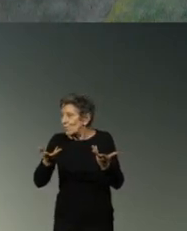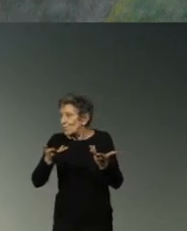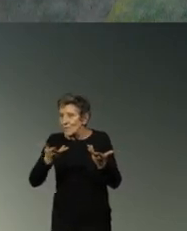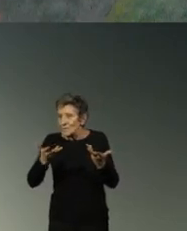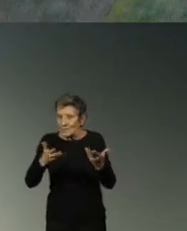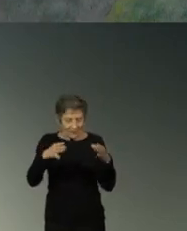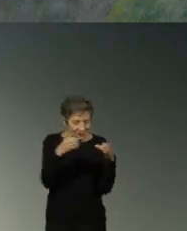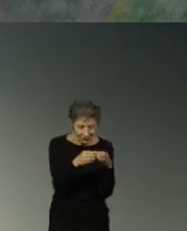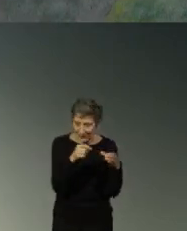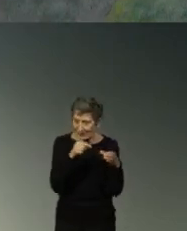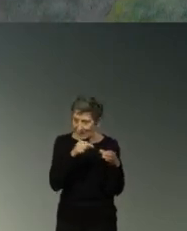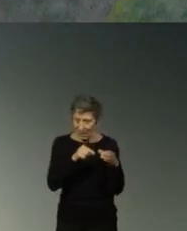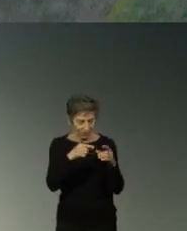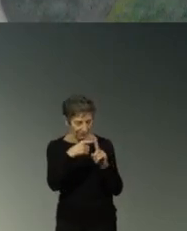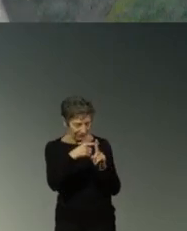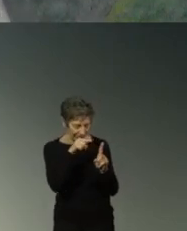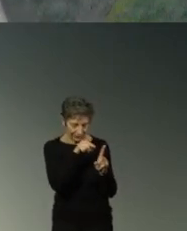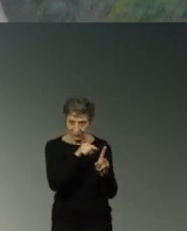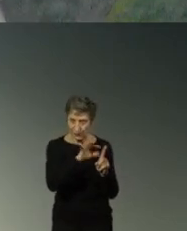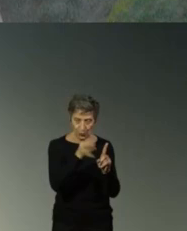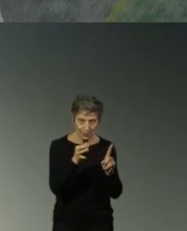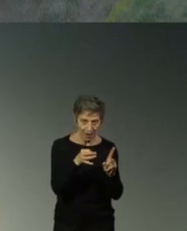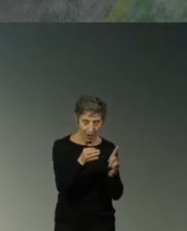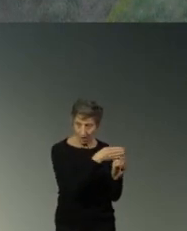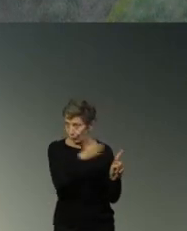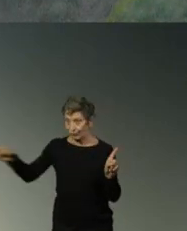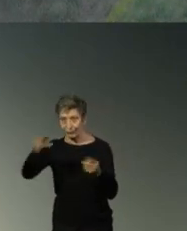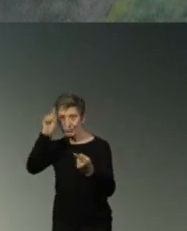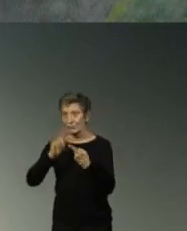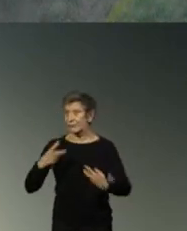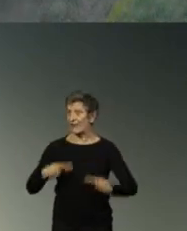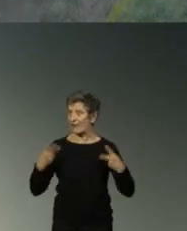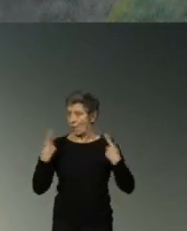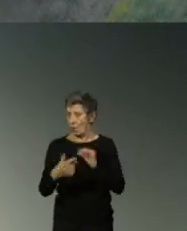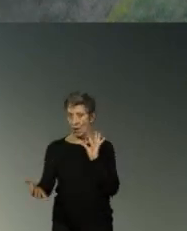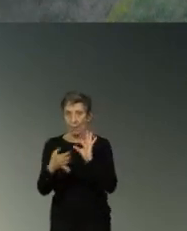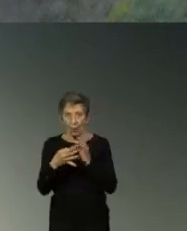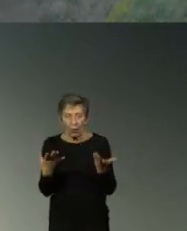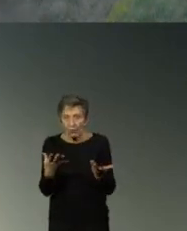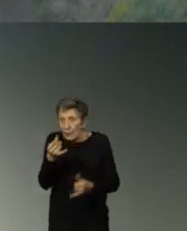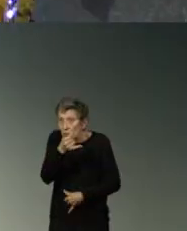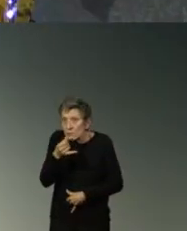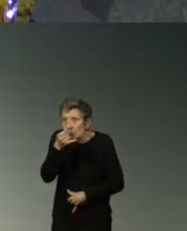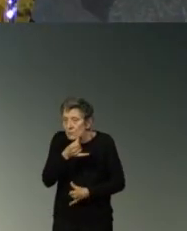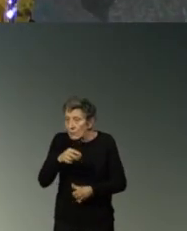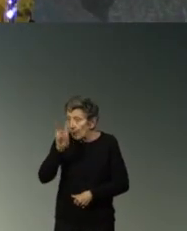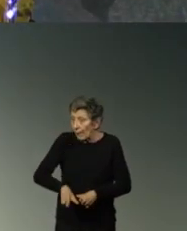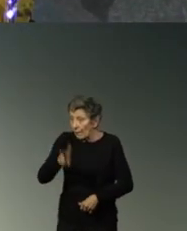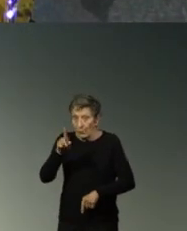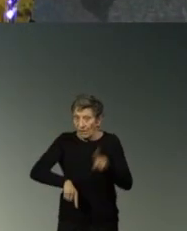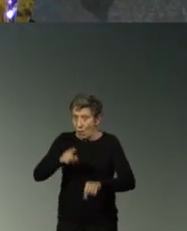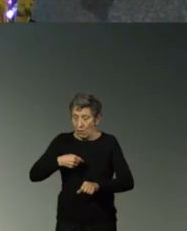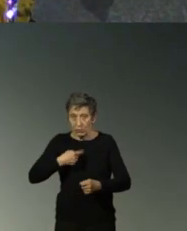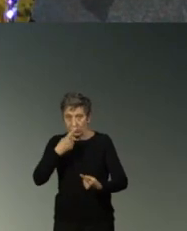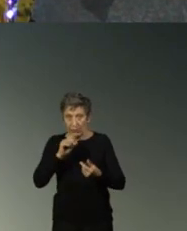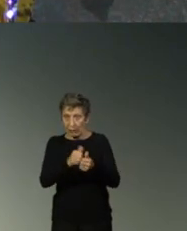d'un questionnement beaucoup plus vaste sur notre rapport au vivant. Complètement aberrant. Et moi, quelquefois, je me sens totalement en décalage dans cette société, parce